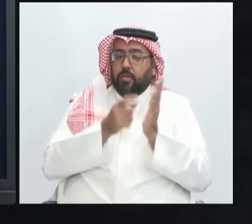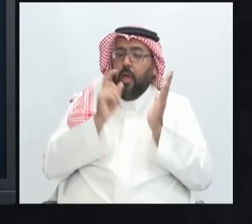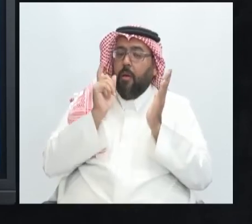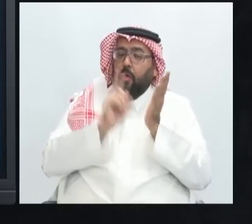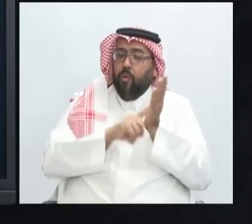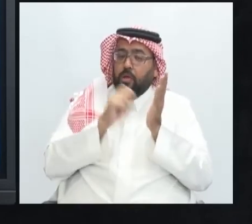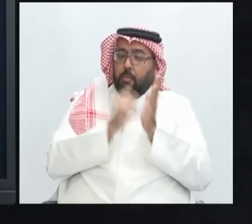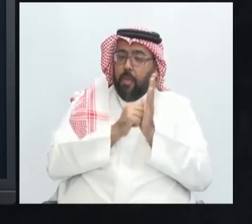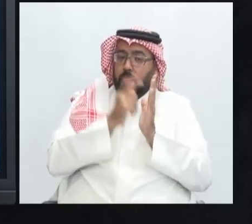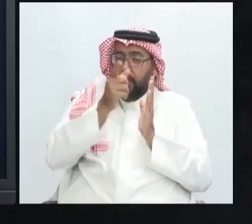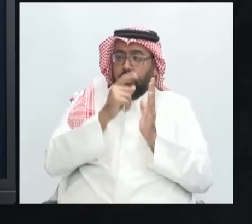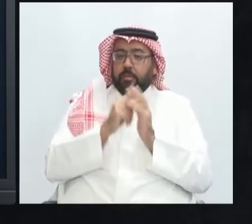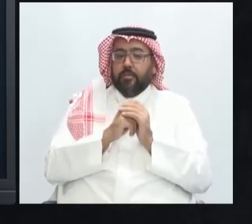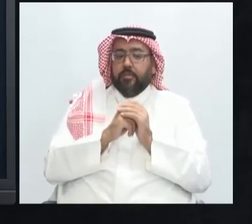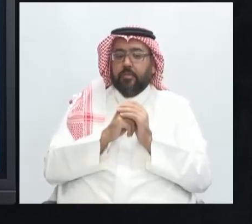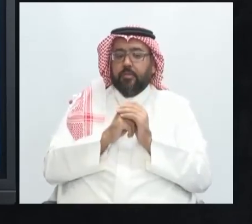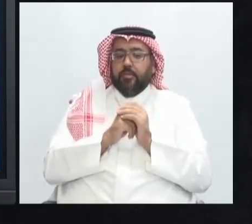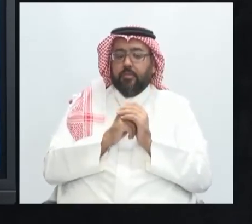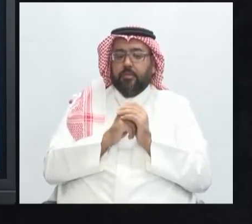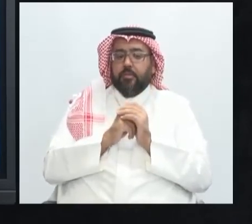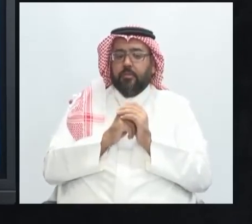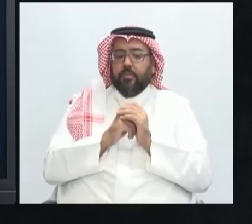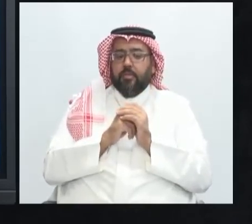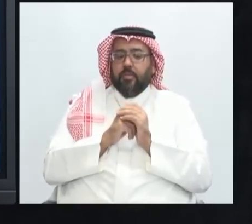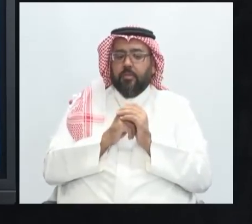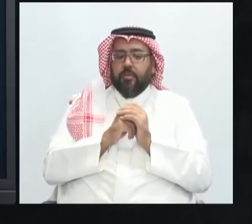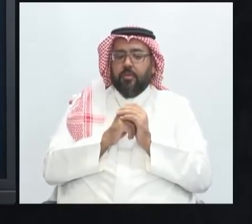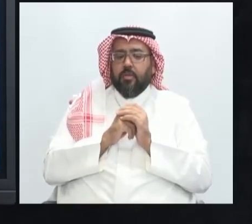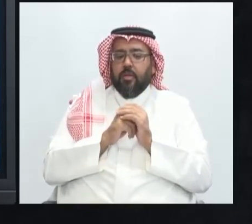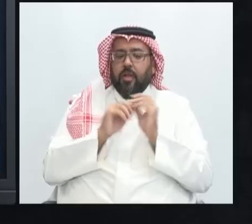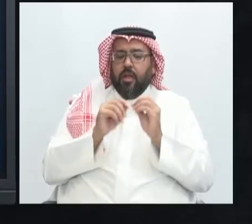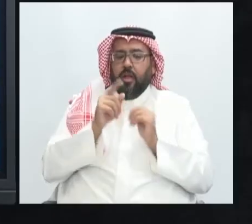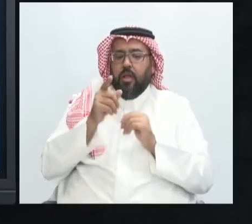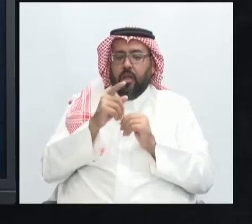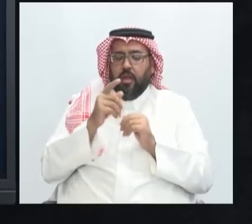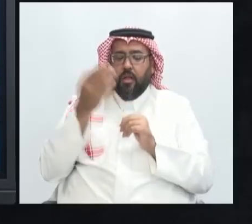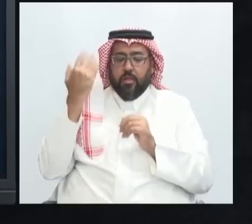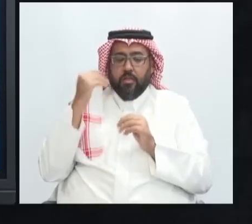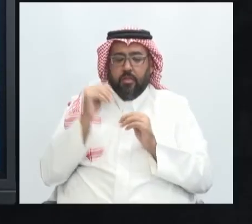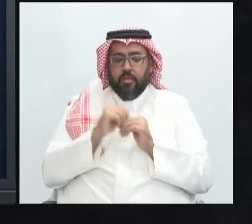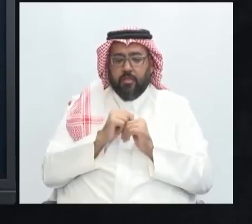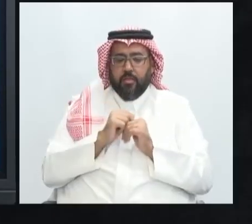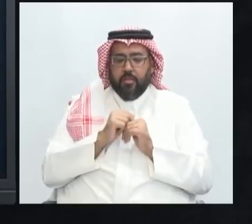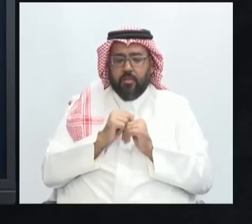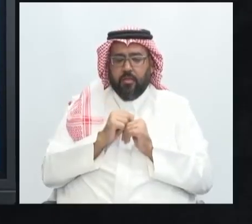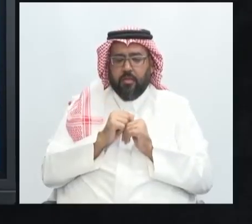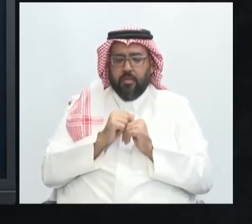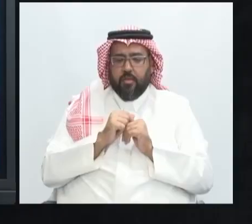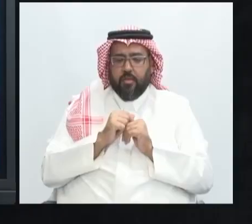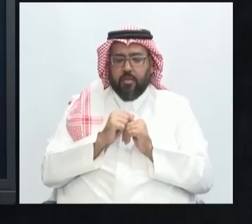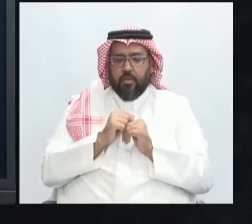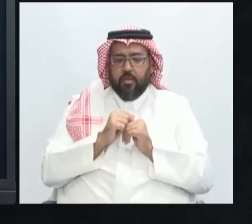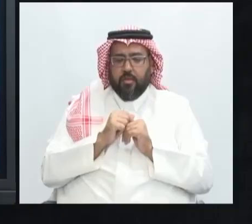وانتم باذن الله سبحانه وتعالى اهل لاجابته بناء على ما اخذناه في بدايه درسنا